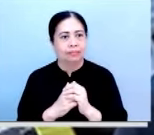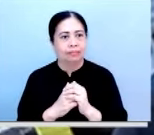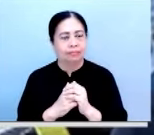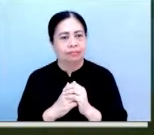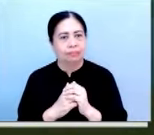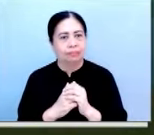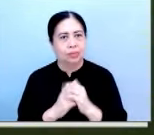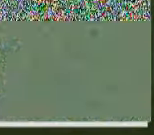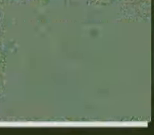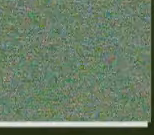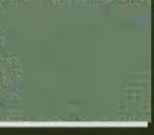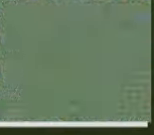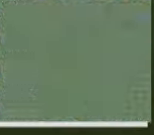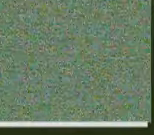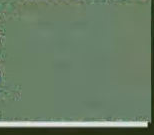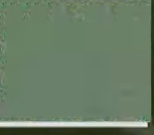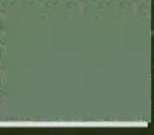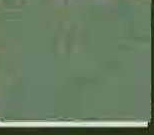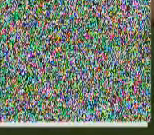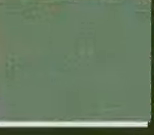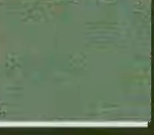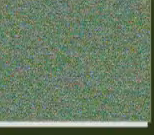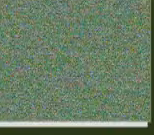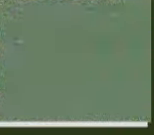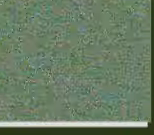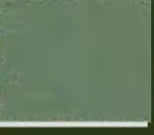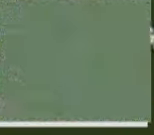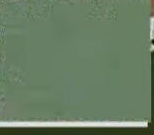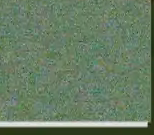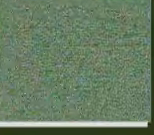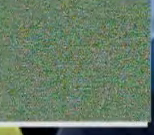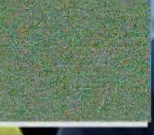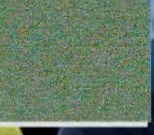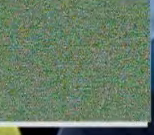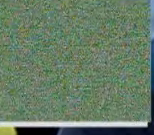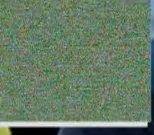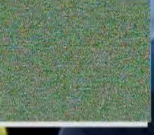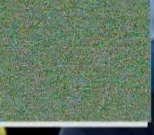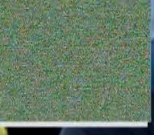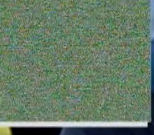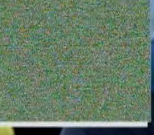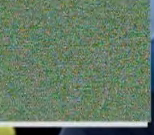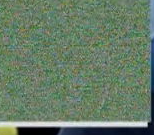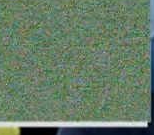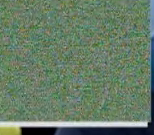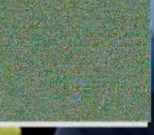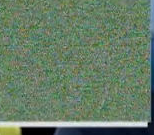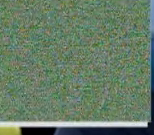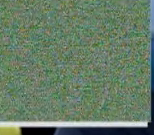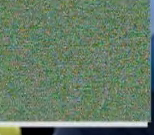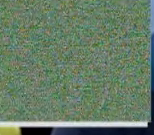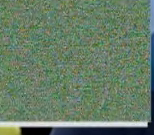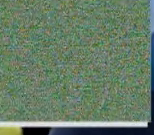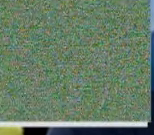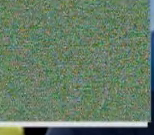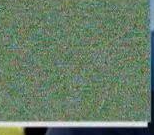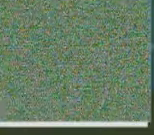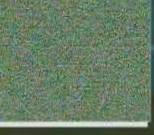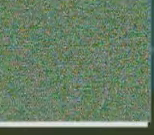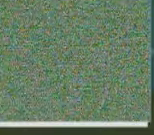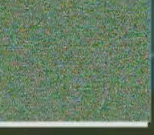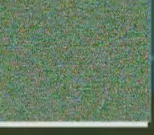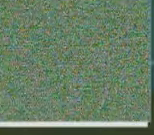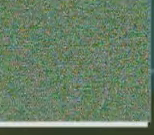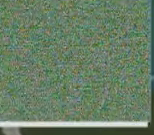like that, to guide them a bit, to help them, since we've been around the national team for quite some time, especially myself for 9 years now.